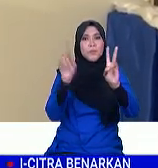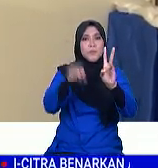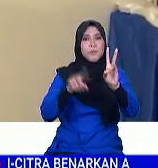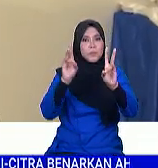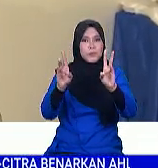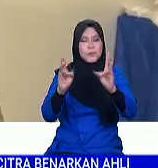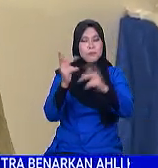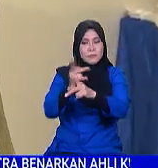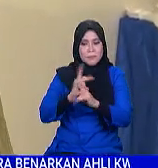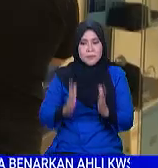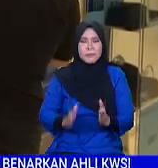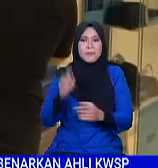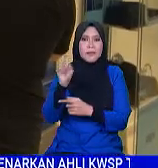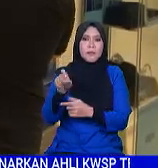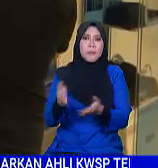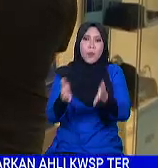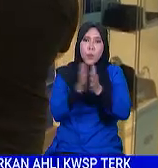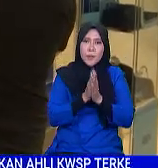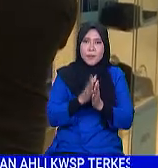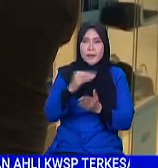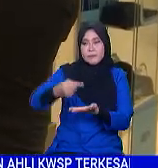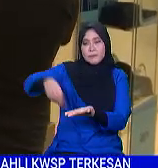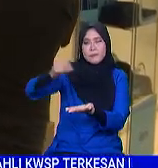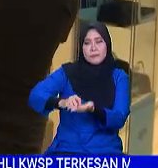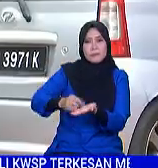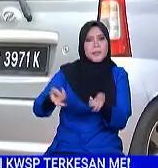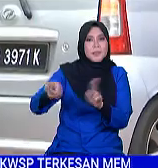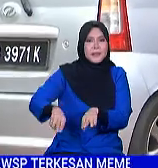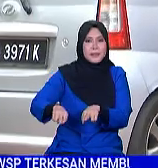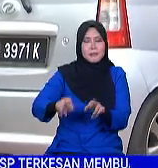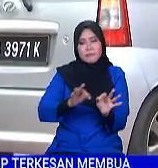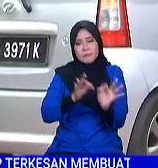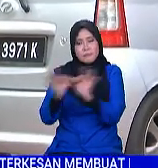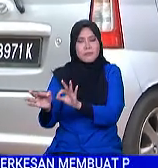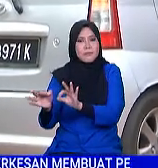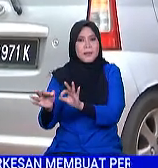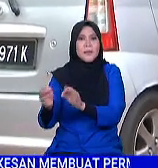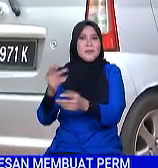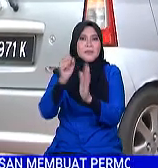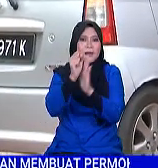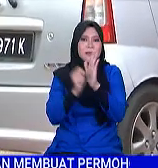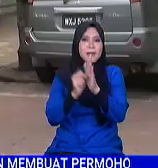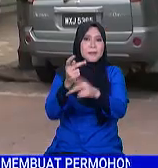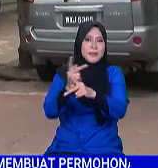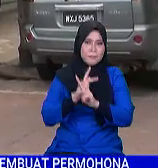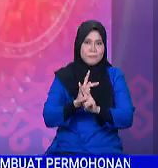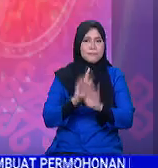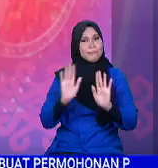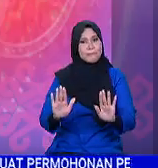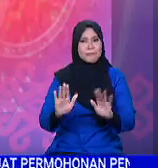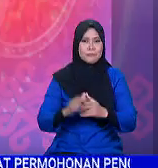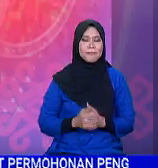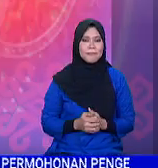ini dan peminjam hanya perlu memohon dan menandatangani perjanjian pindahan syarat-syarat pinjaman yang berkaitan